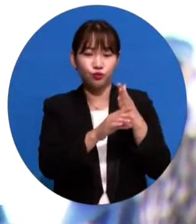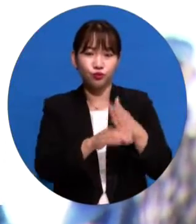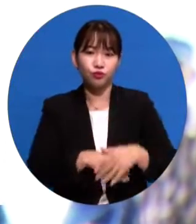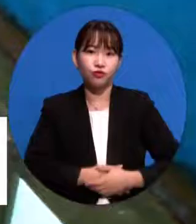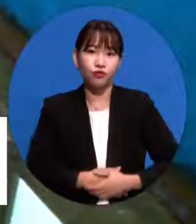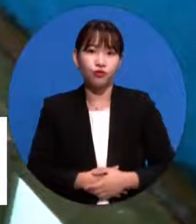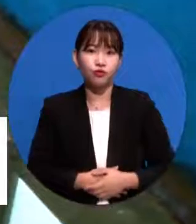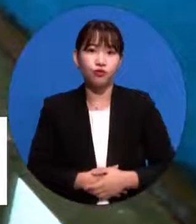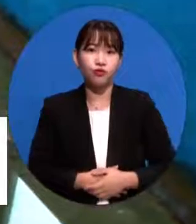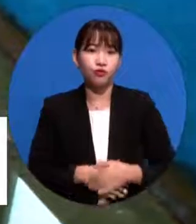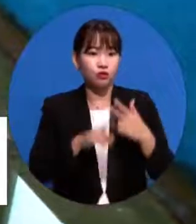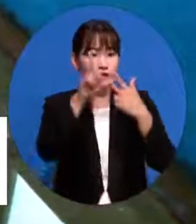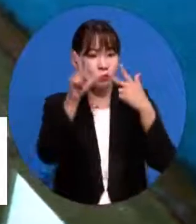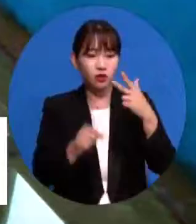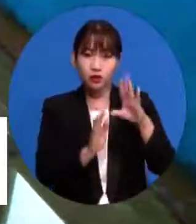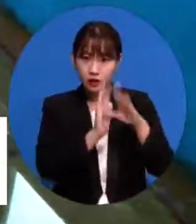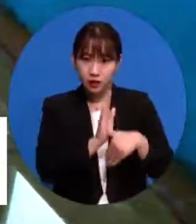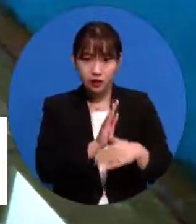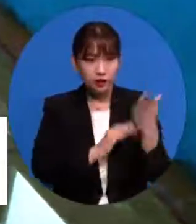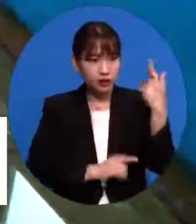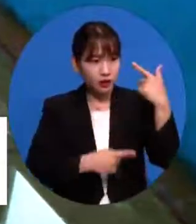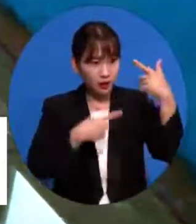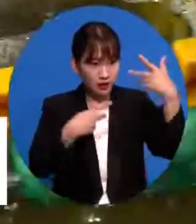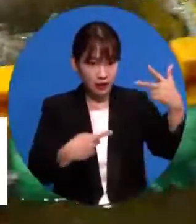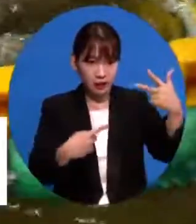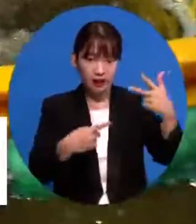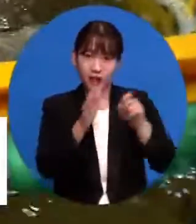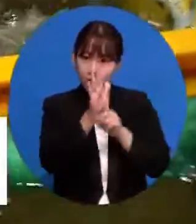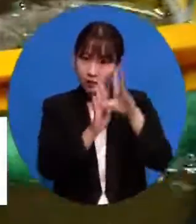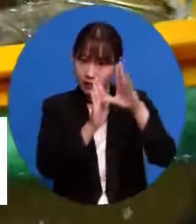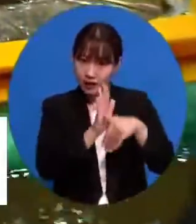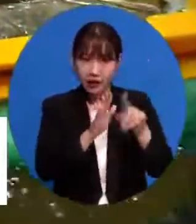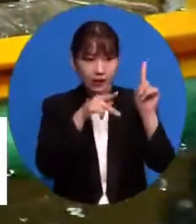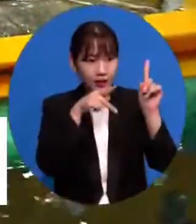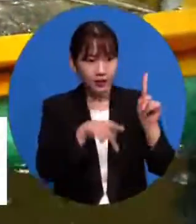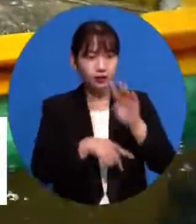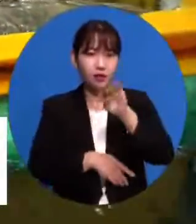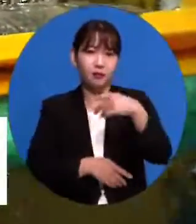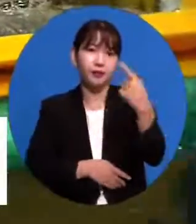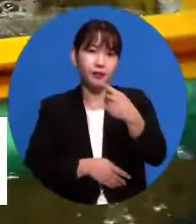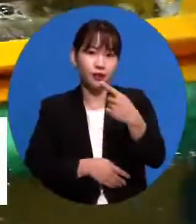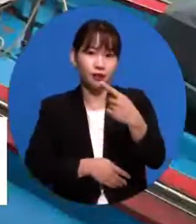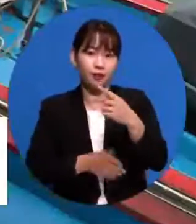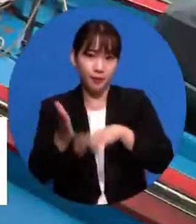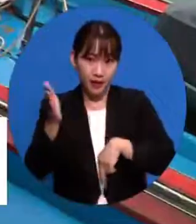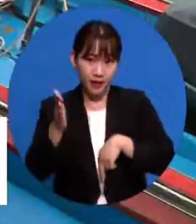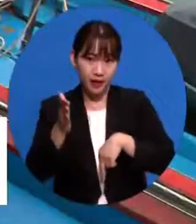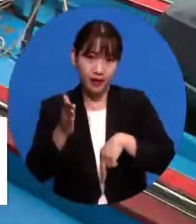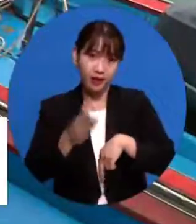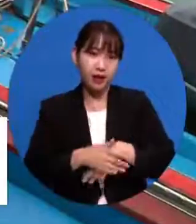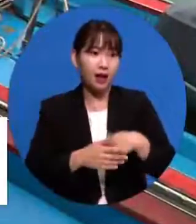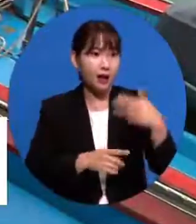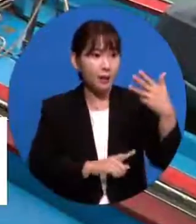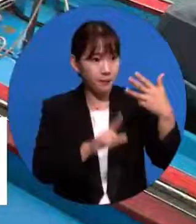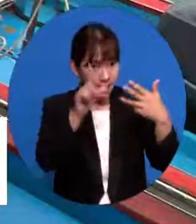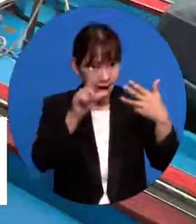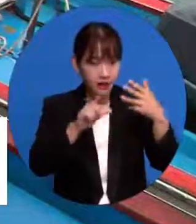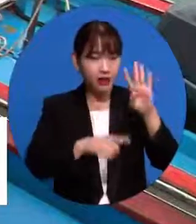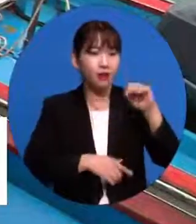있습니다. 7월 들어서는 지난 1일 경매에서는 1kg에 41,000원, 8일에는 평균